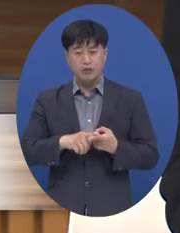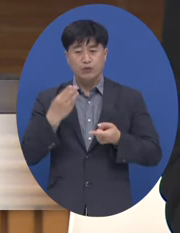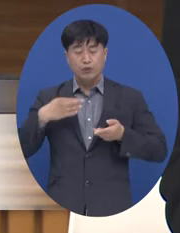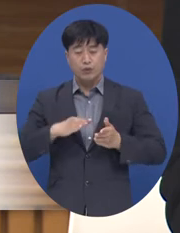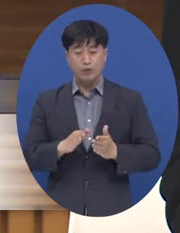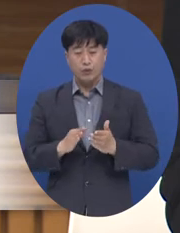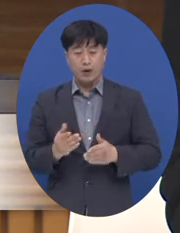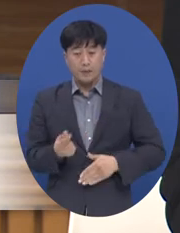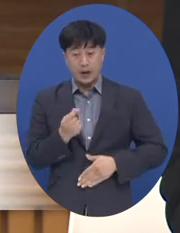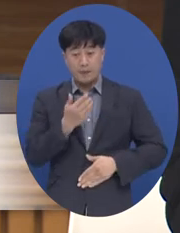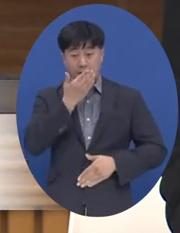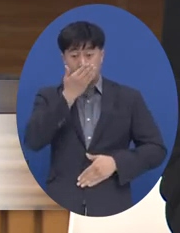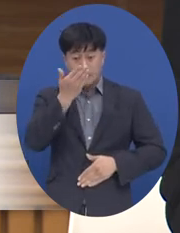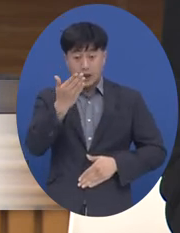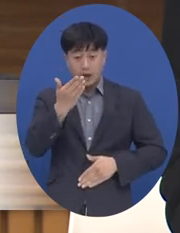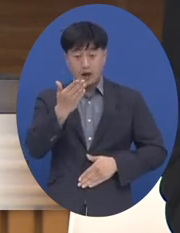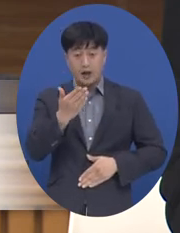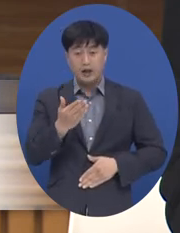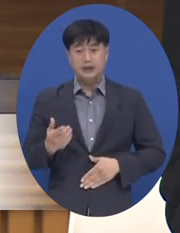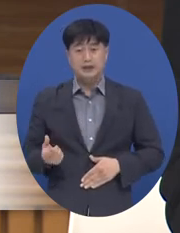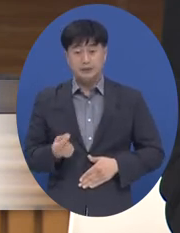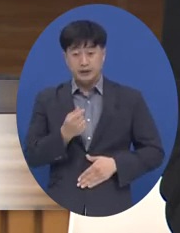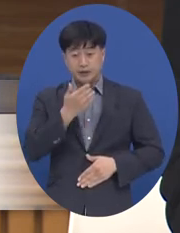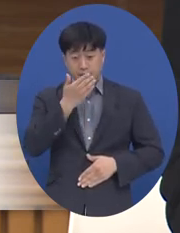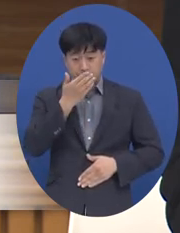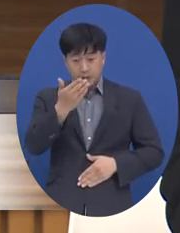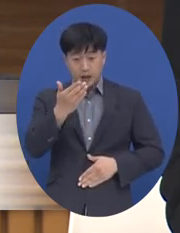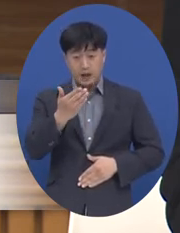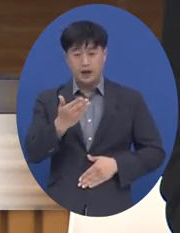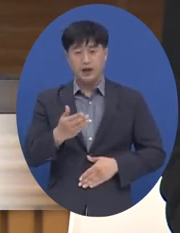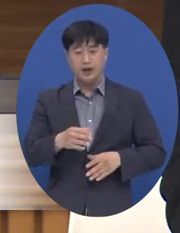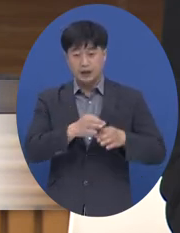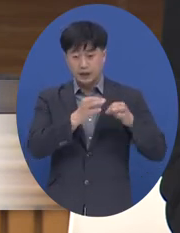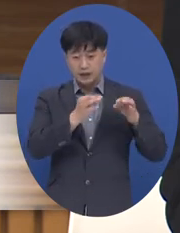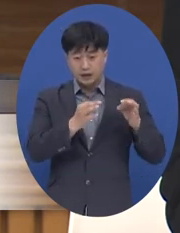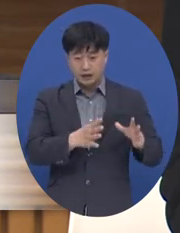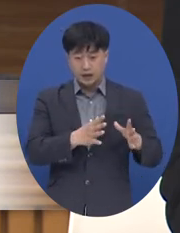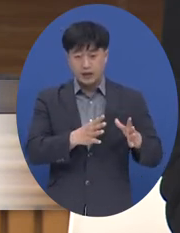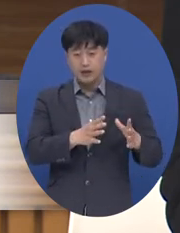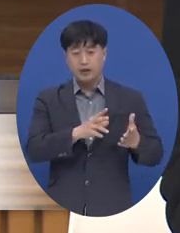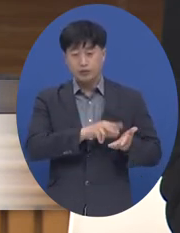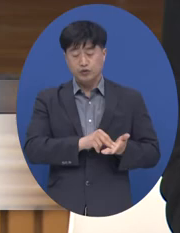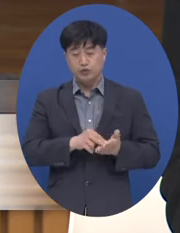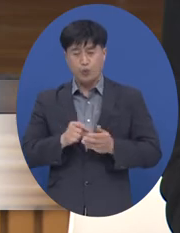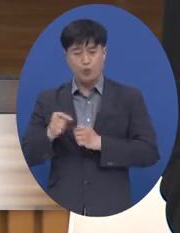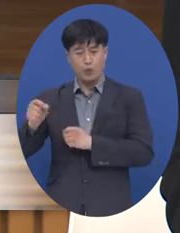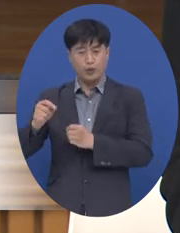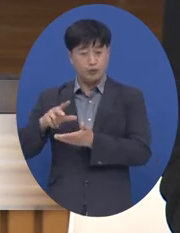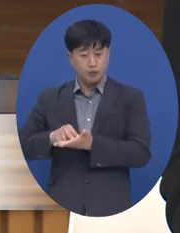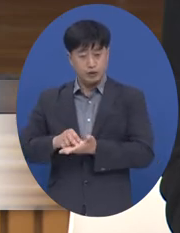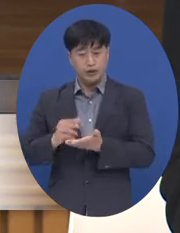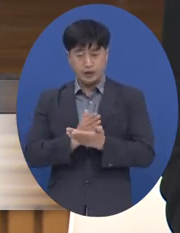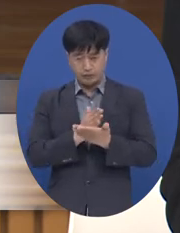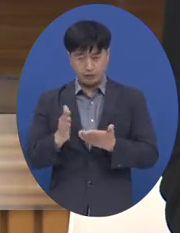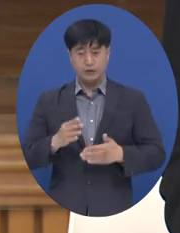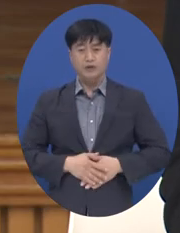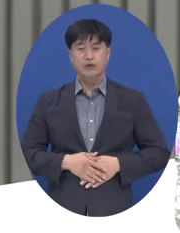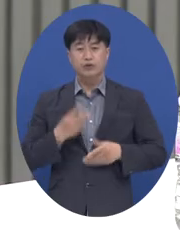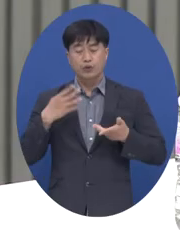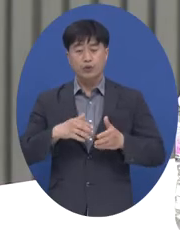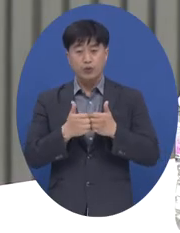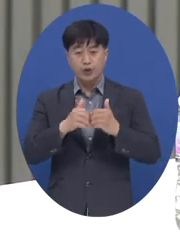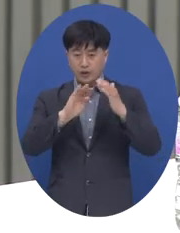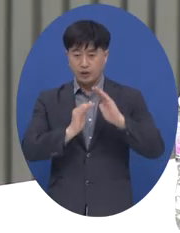안에 대해서 바로 우리 경기도가 할수 있는 거, 그러니까 즉시 할수 있는 거, 단기 과제, 중장기 과제로 나눠서 저는 할